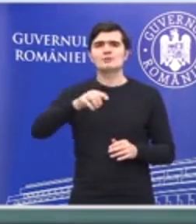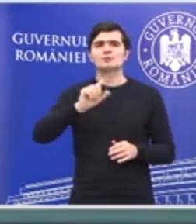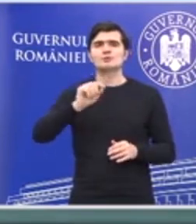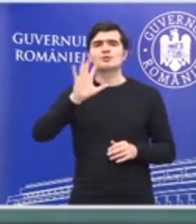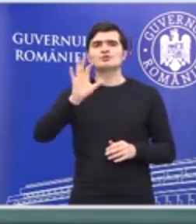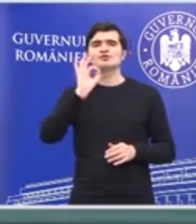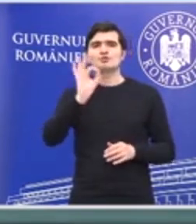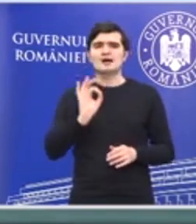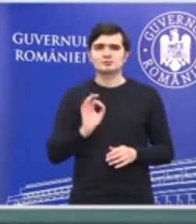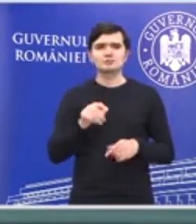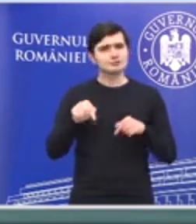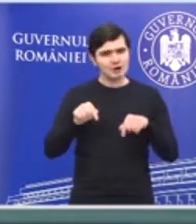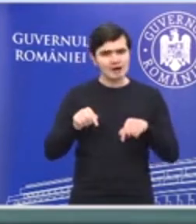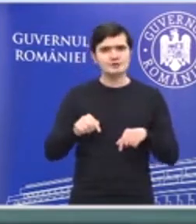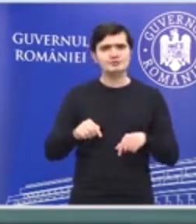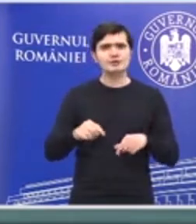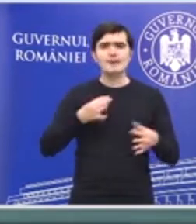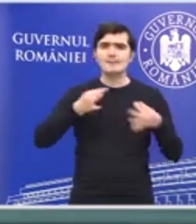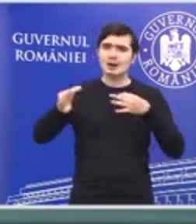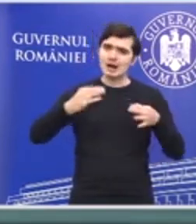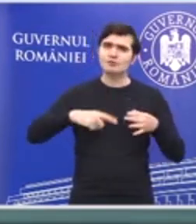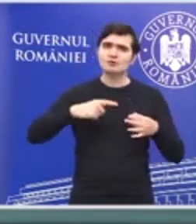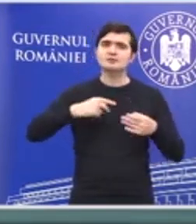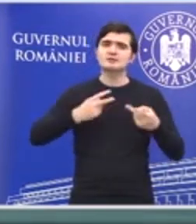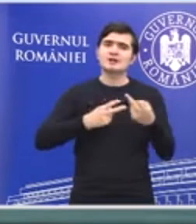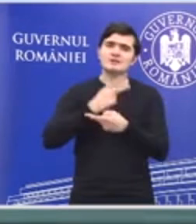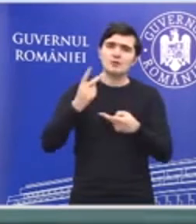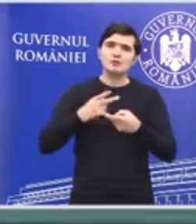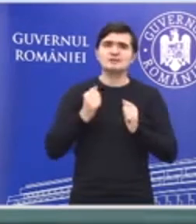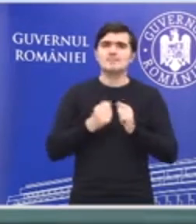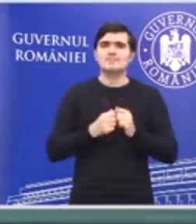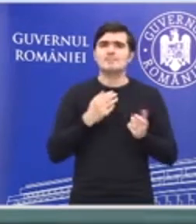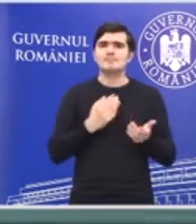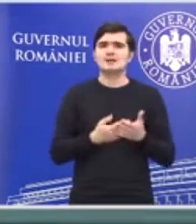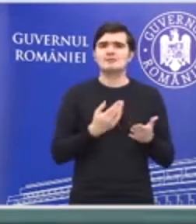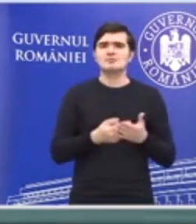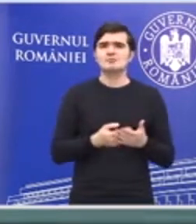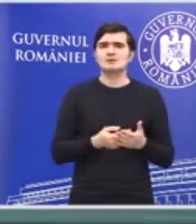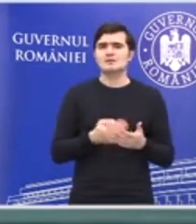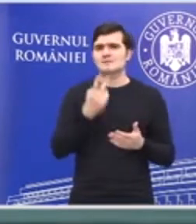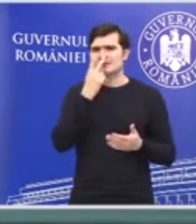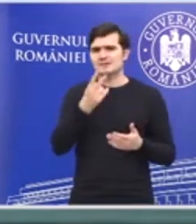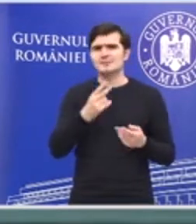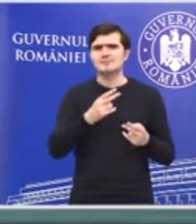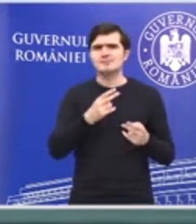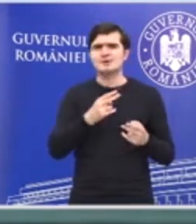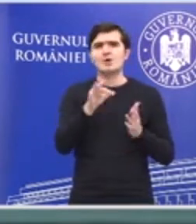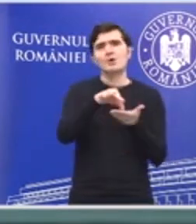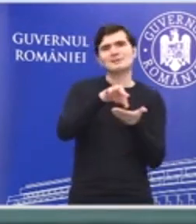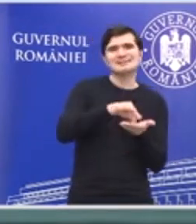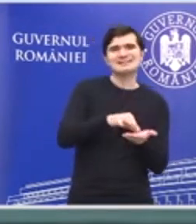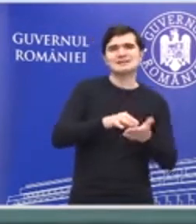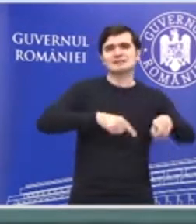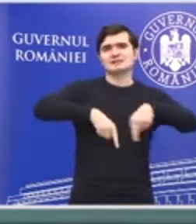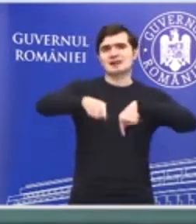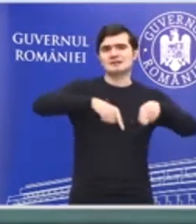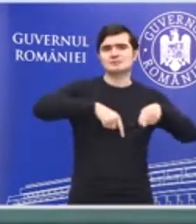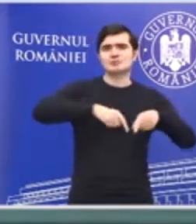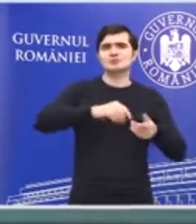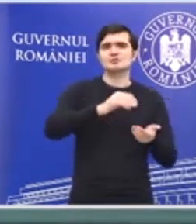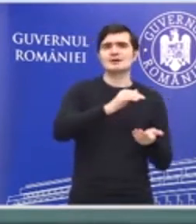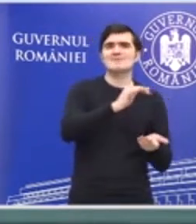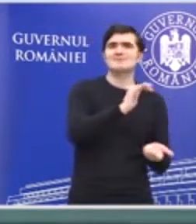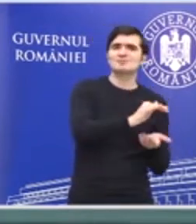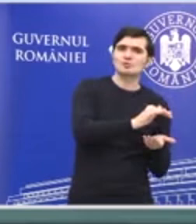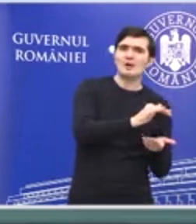29,25%. Și aici planul nostru este acela de a utiliza, date fiind particularitățile de stocare și de transport, alături de alte